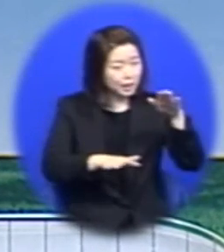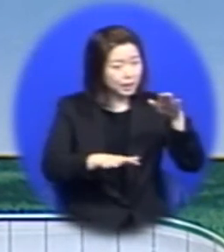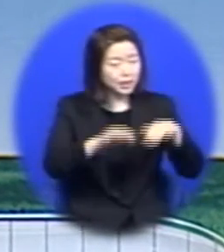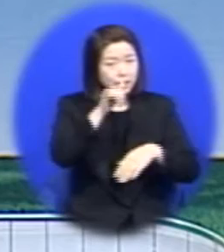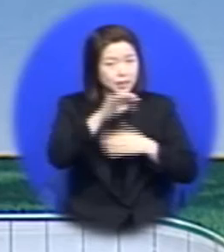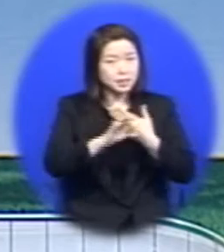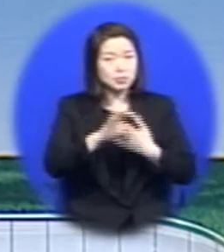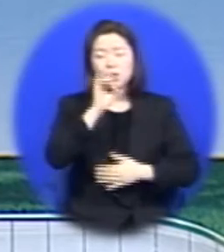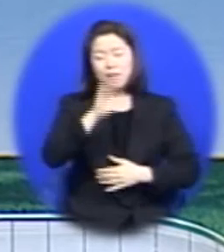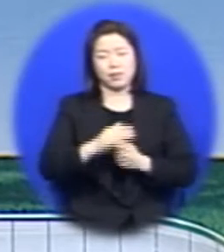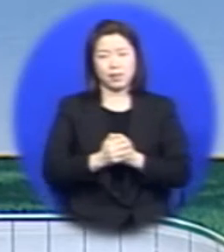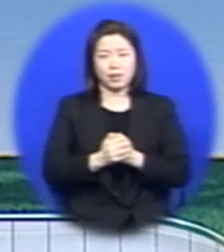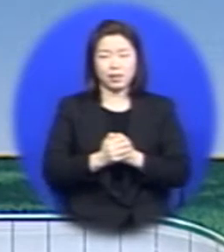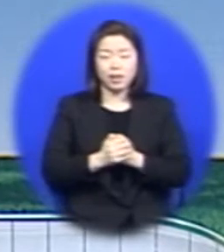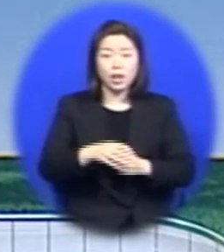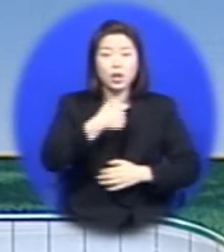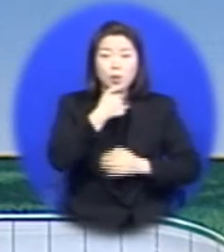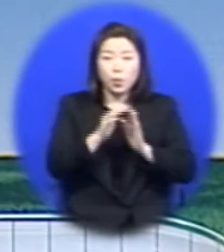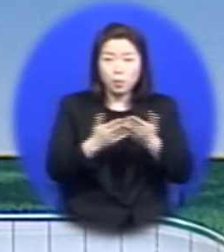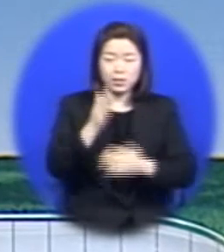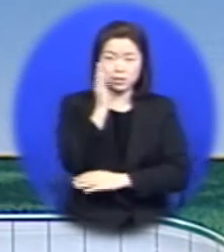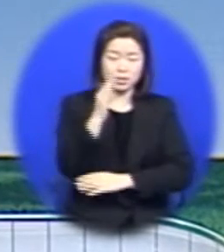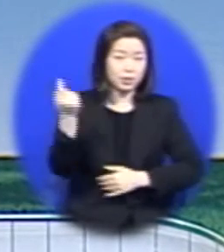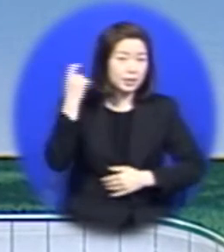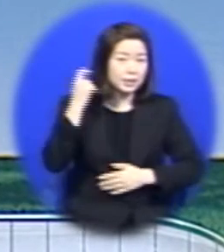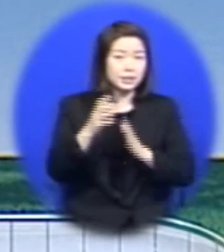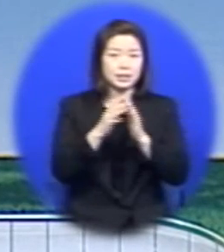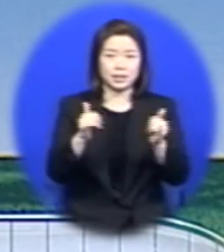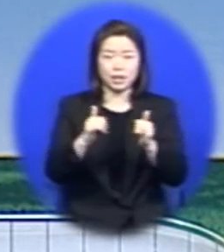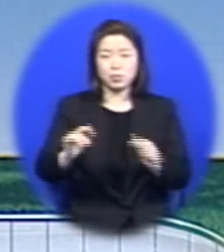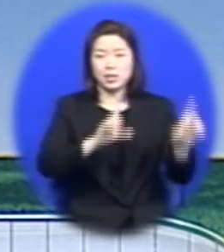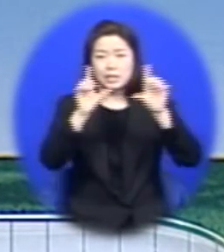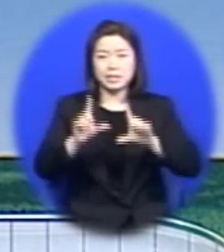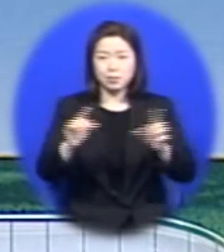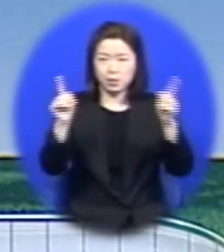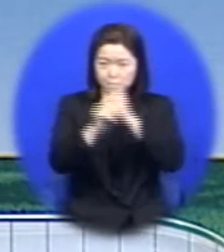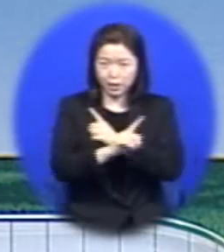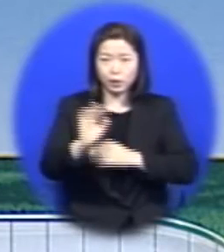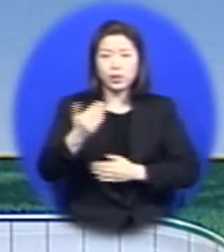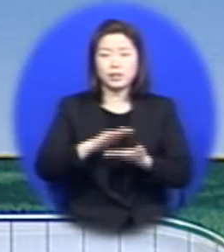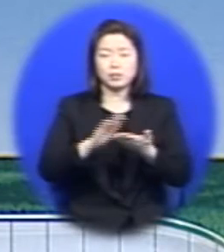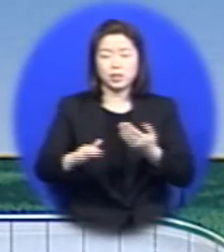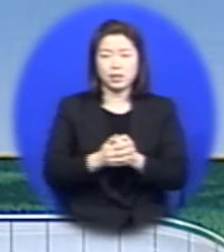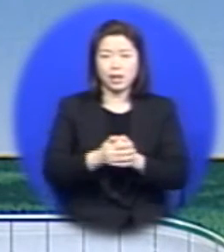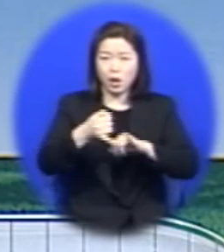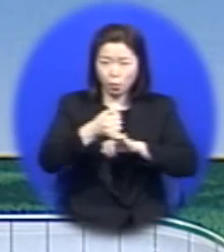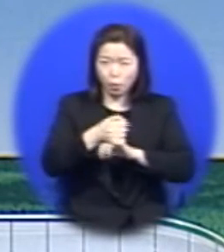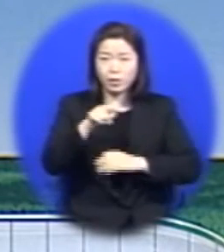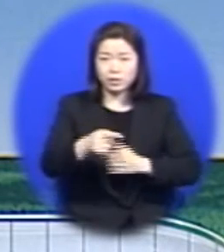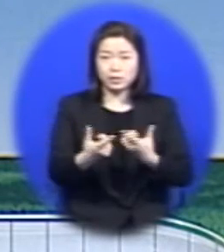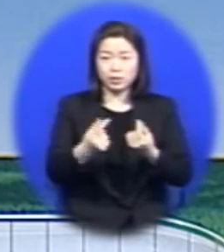곤란하잖아요. 로마서 설교를 들은 사람은 삶이 변해야 합니다. 이건 반드시 그렇게 되어